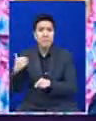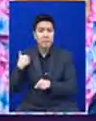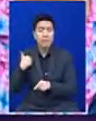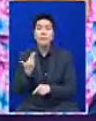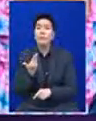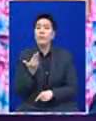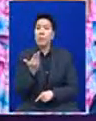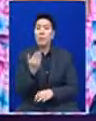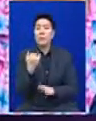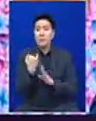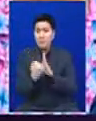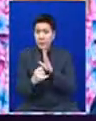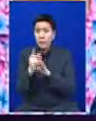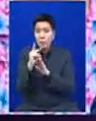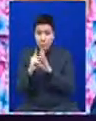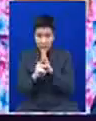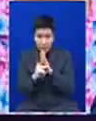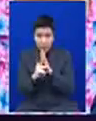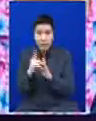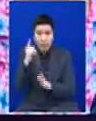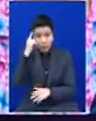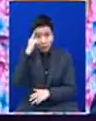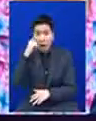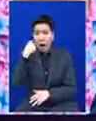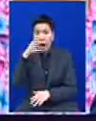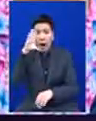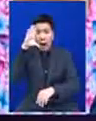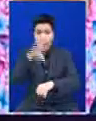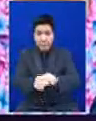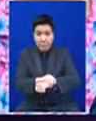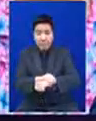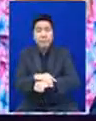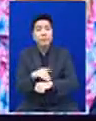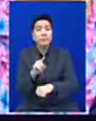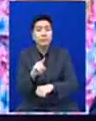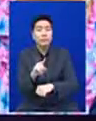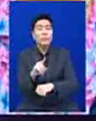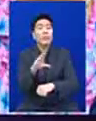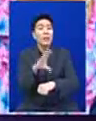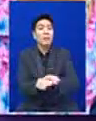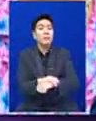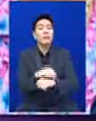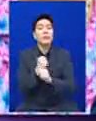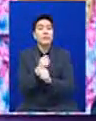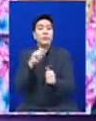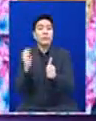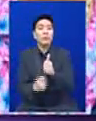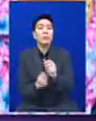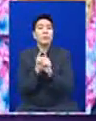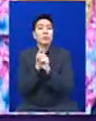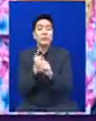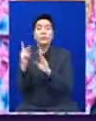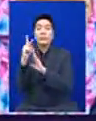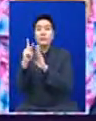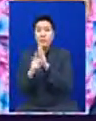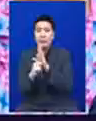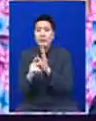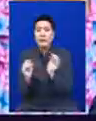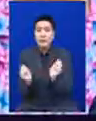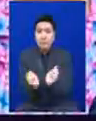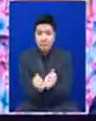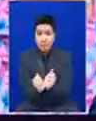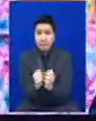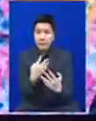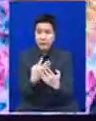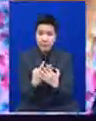ขอเรียนให้ทราบว่าผิดกฎหมายหากใครถูกจับได้ก็จะถูกดำเนินคดีนะฮะทั้งจำทั้งปรับ